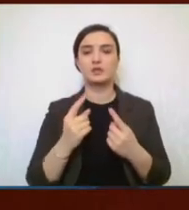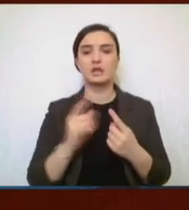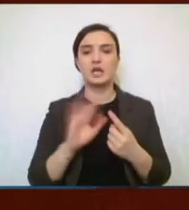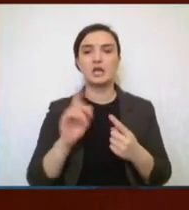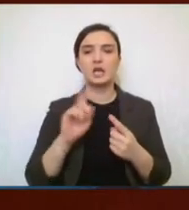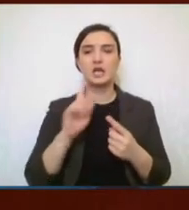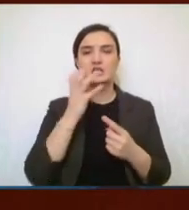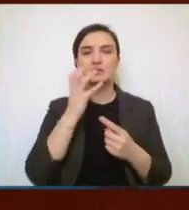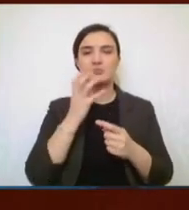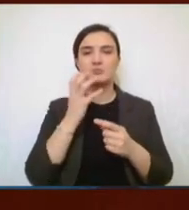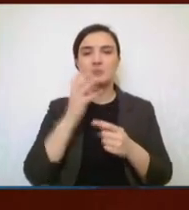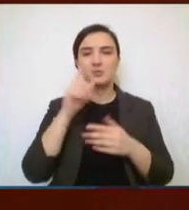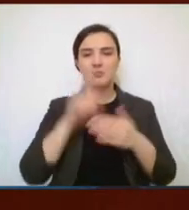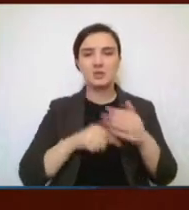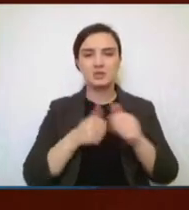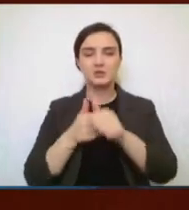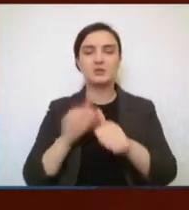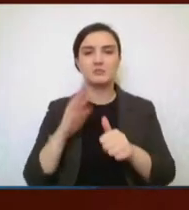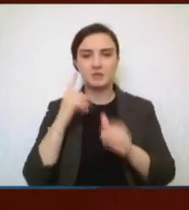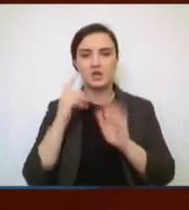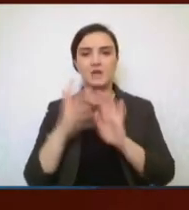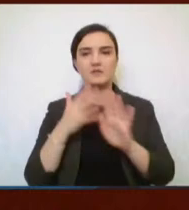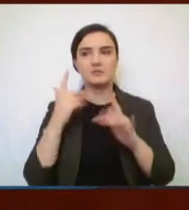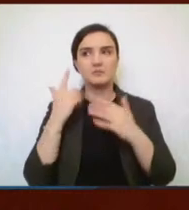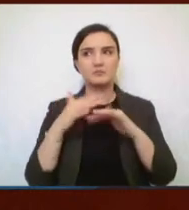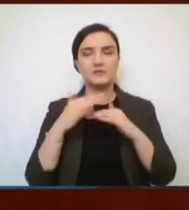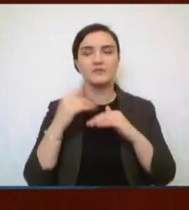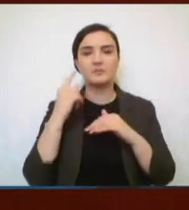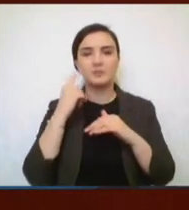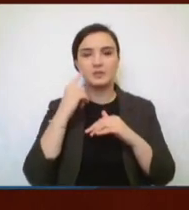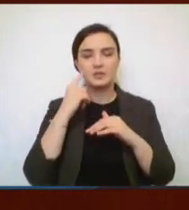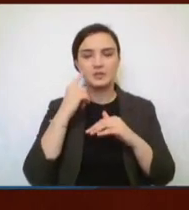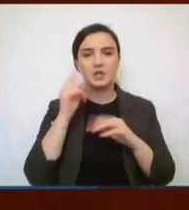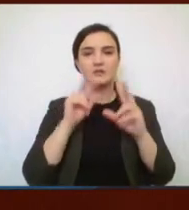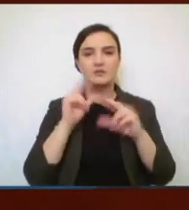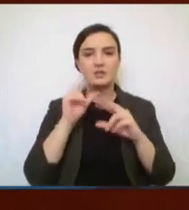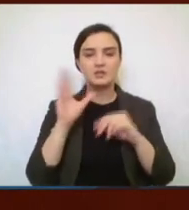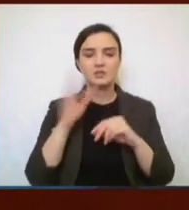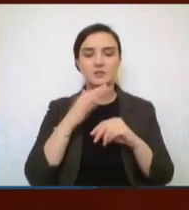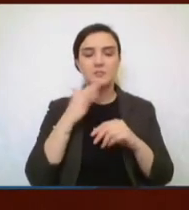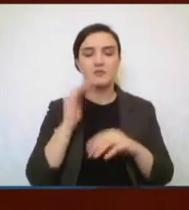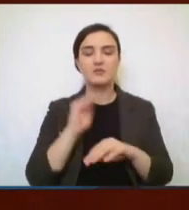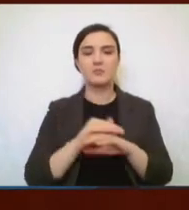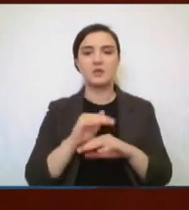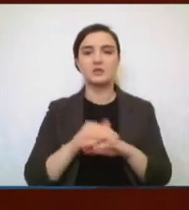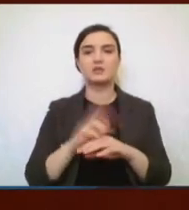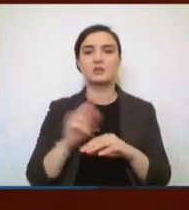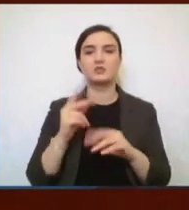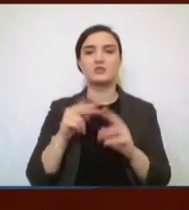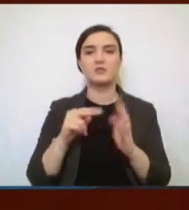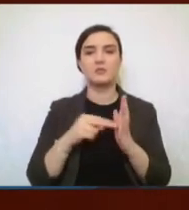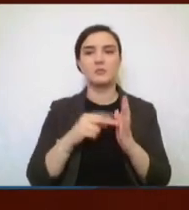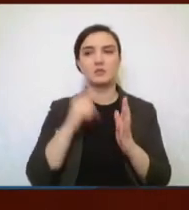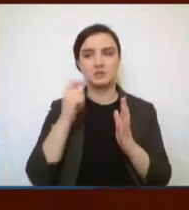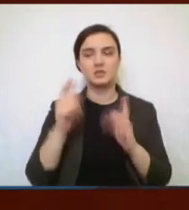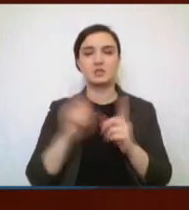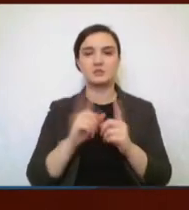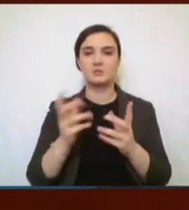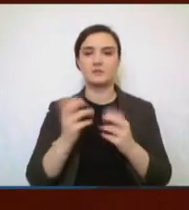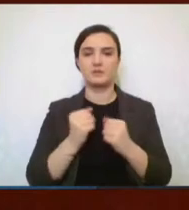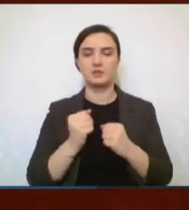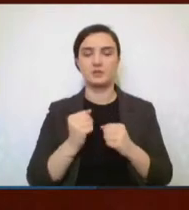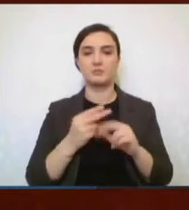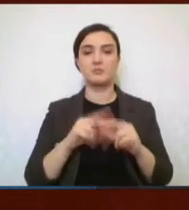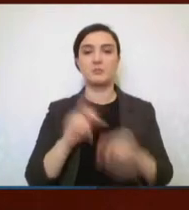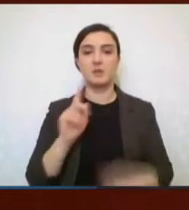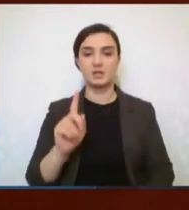არამედ გავიაზრე, მეც ვიფიქრე, გავითვალისწინე ბევრი ფაქტი და შევაფასე და ასე მივიღე ეს. თუმცა